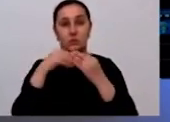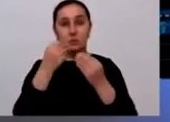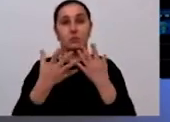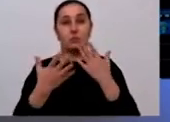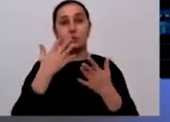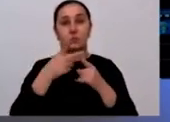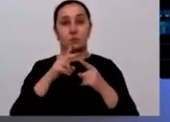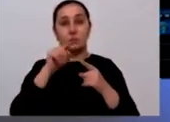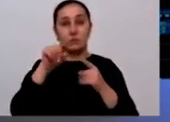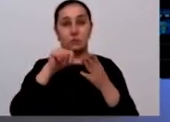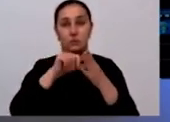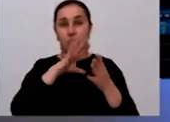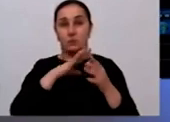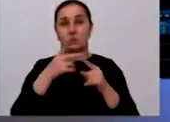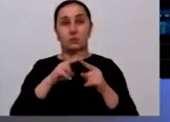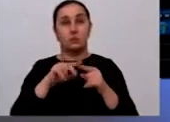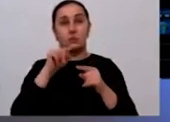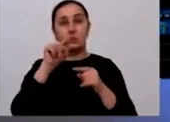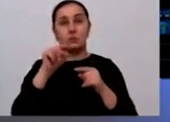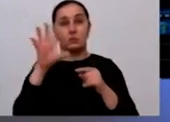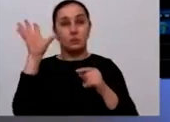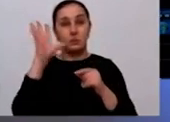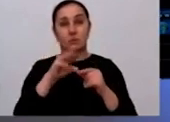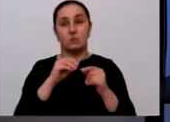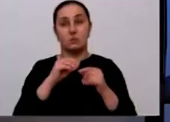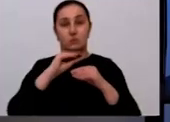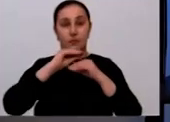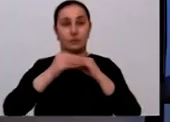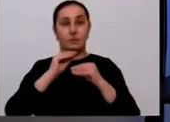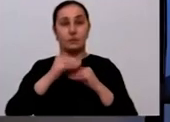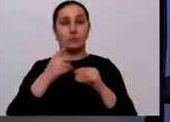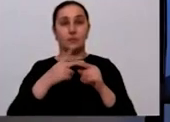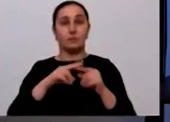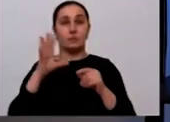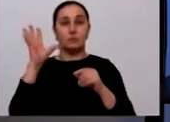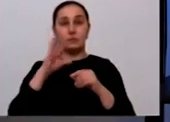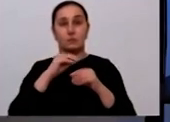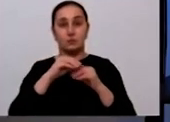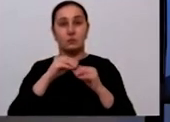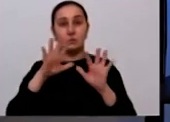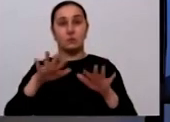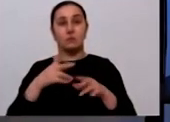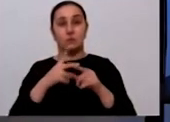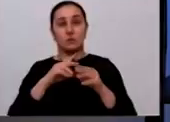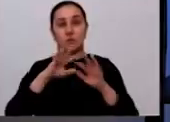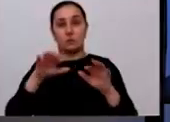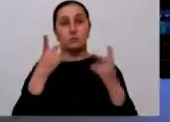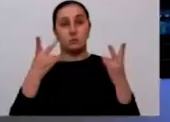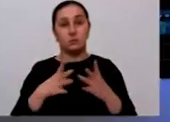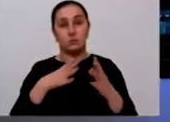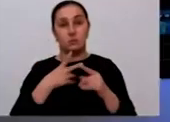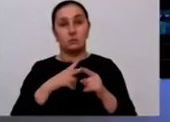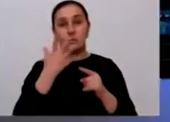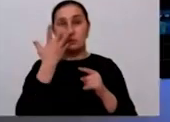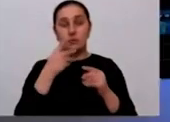Agar shu bosilmagan bo'lsa, demak, bizda butun qatlamning, demak, barcha qismini qoplab oladi. Shuning uchun